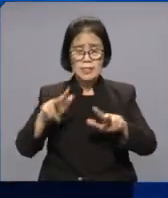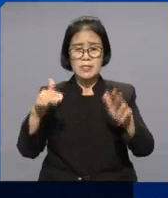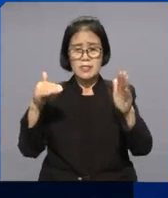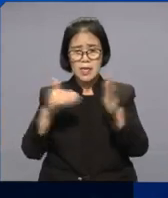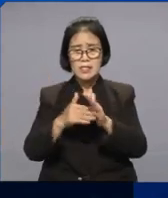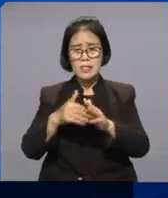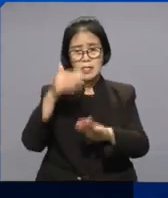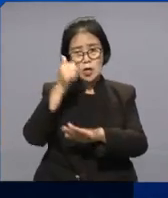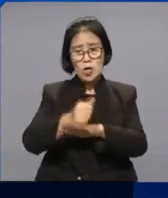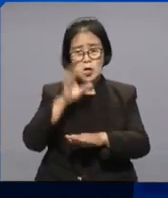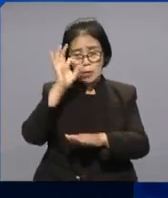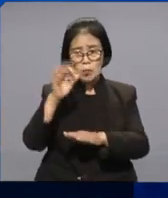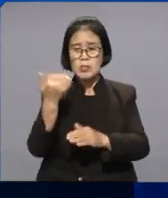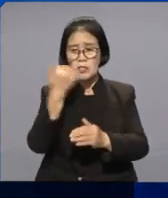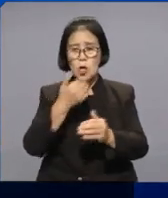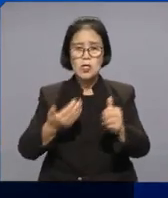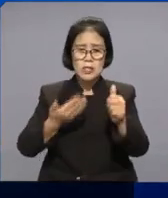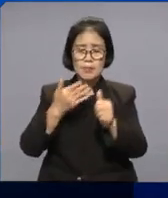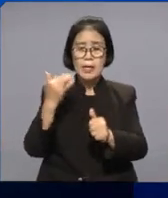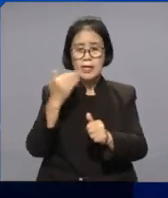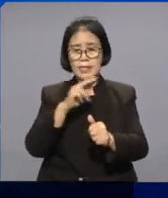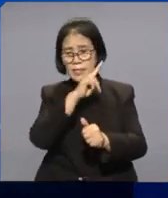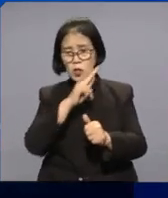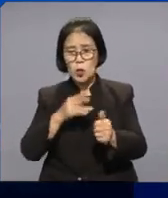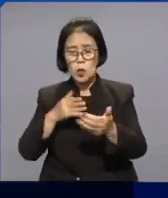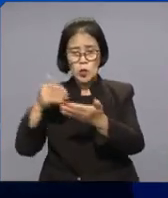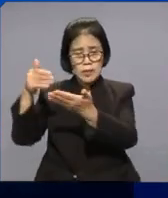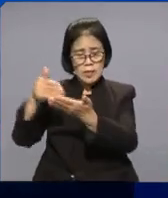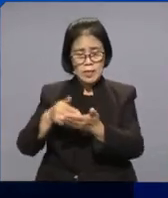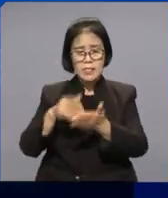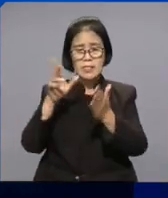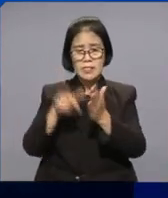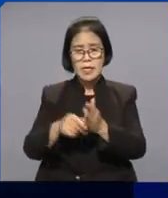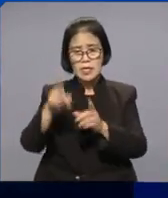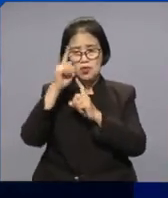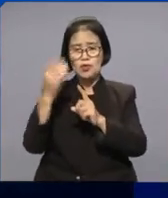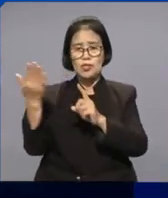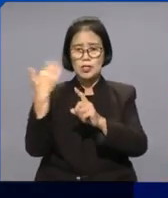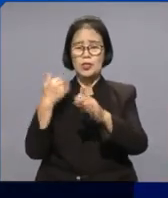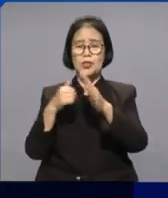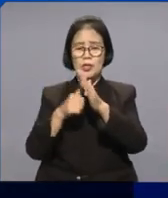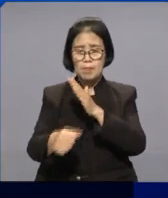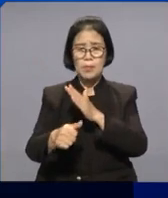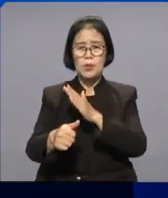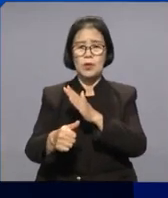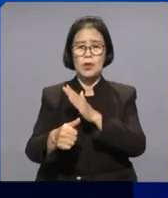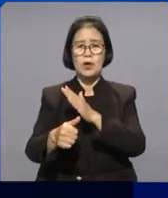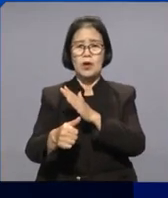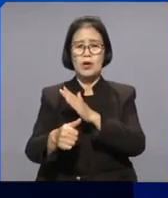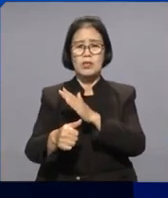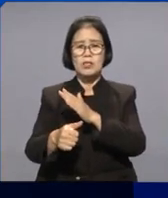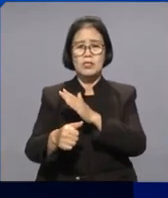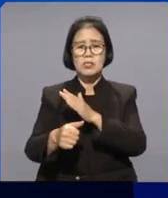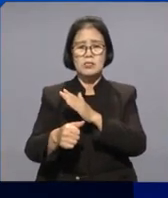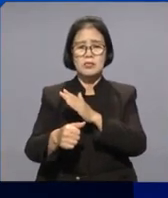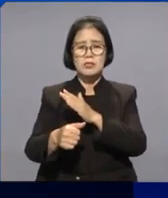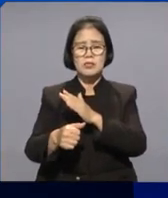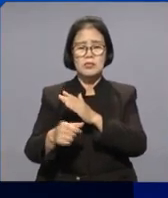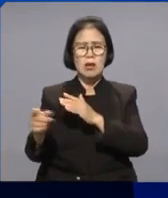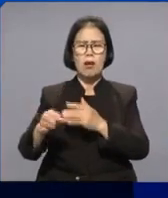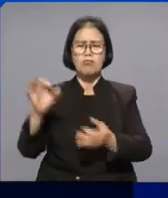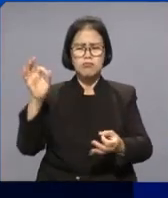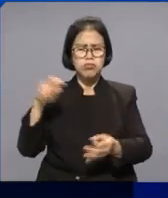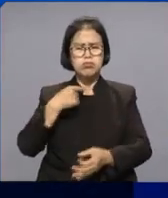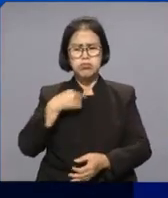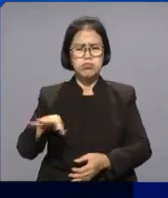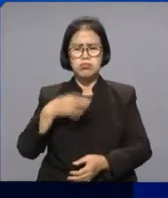보면 성상납 의혹 제기가 됐을 당시에 이준석 대표 당시 대표가 그냥 부인하고 아무것도 안 했어도 아무